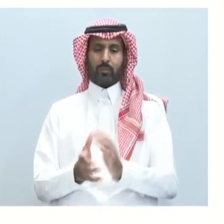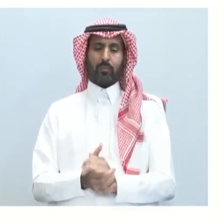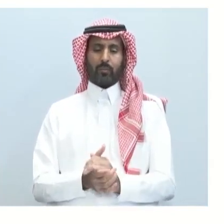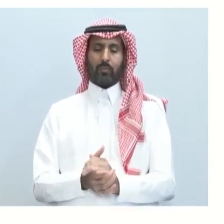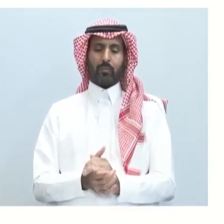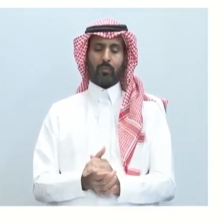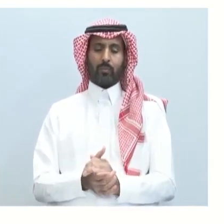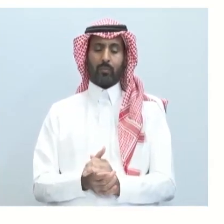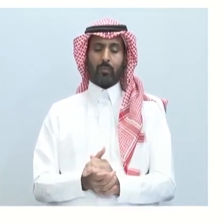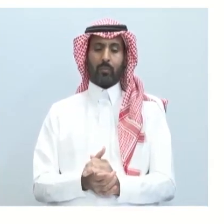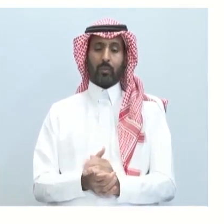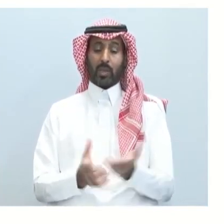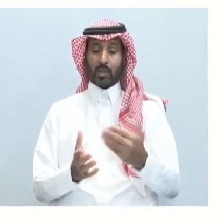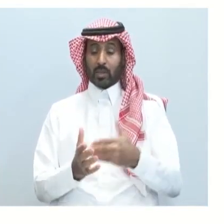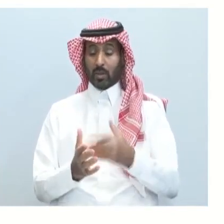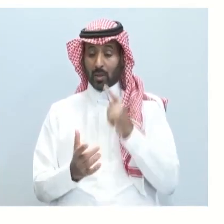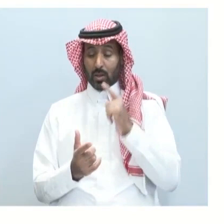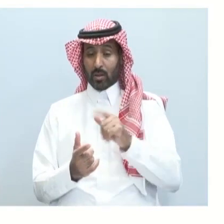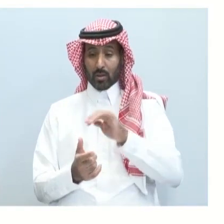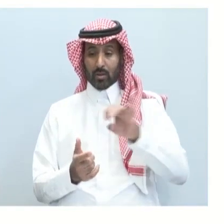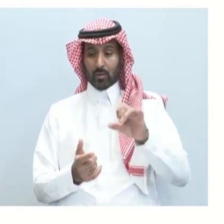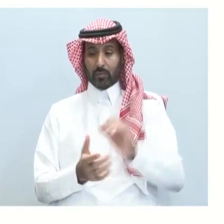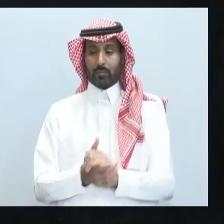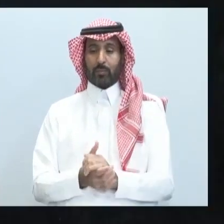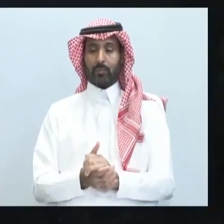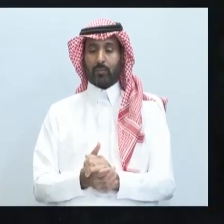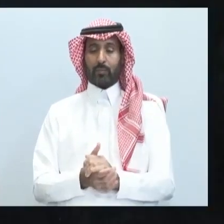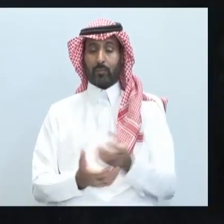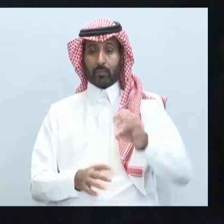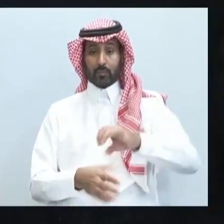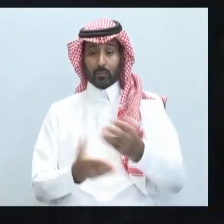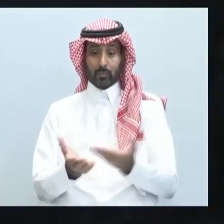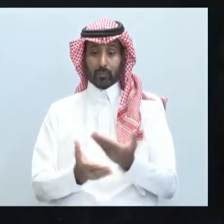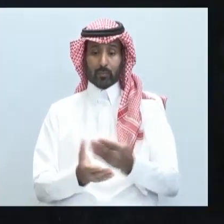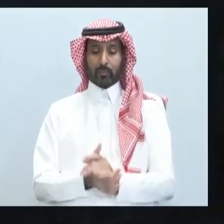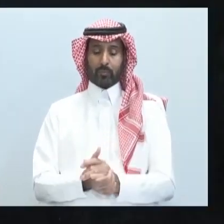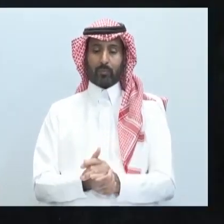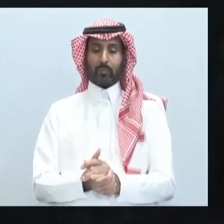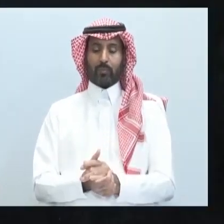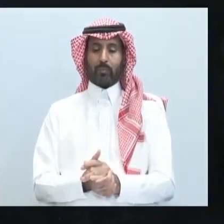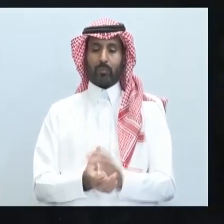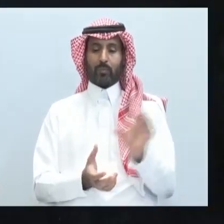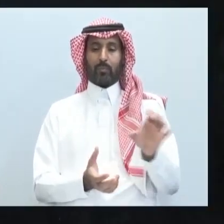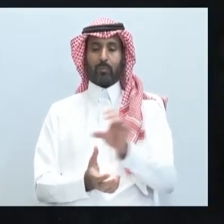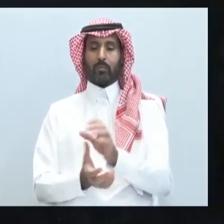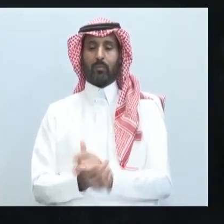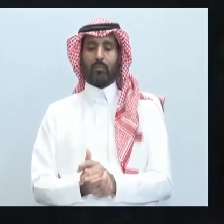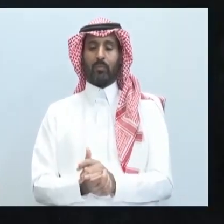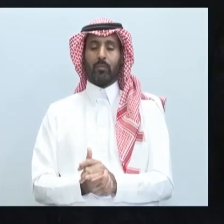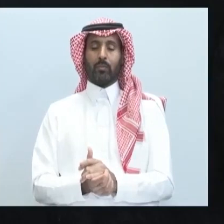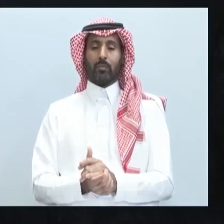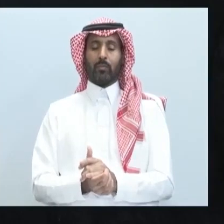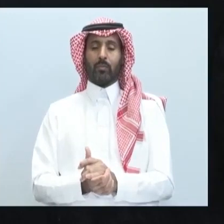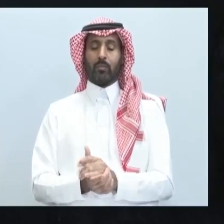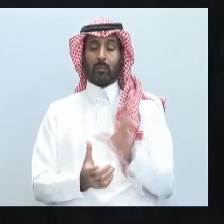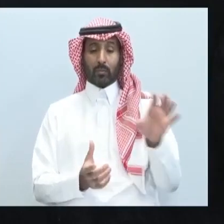الايونيه النهائيه المعادله الايونيه النهائيه ومعطيك المعادله الكيميائيه ومعطيك المعادله الكيميائيه الاساسيه